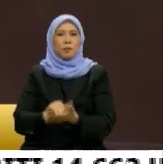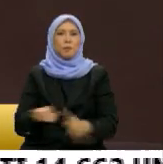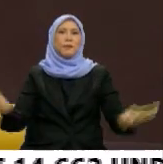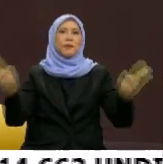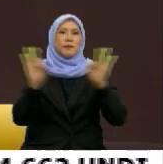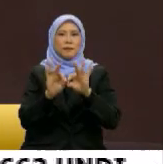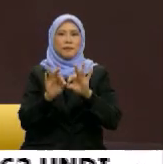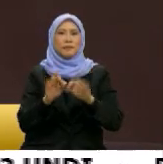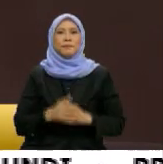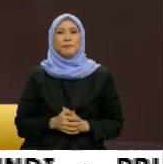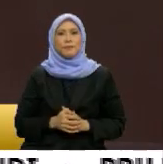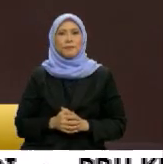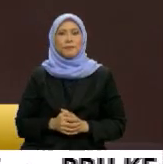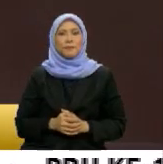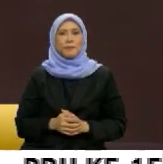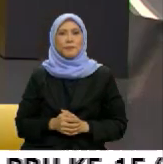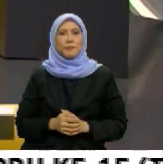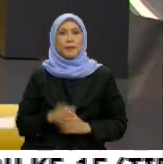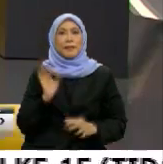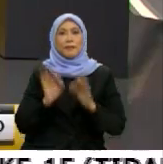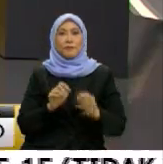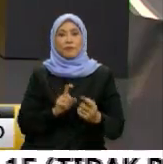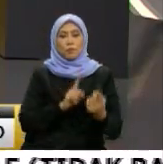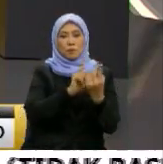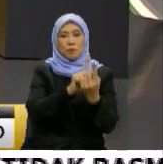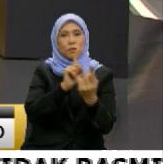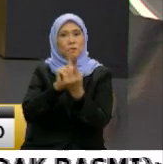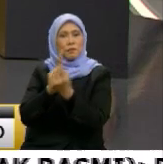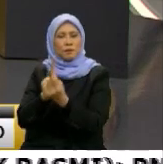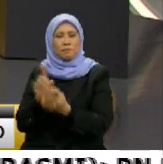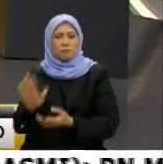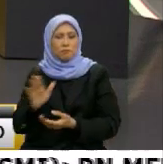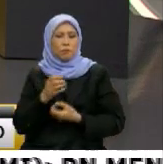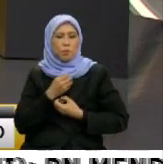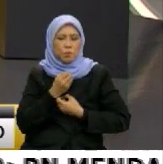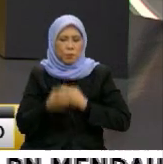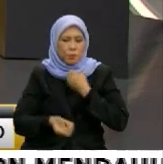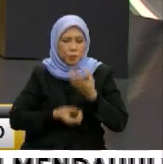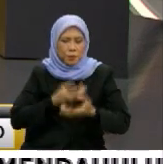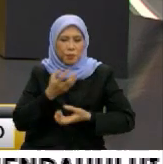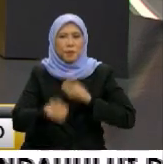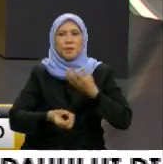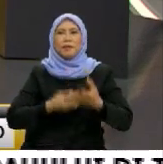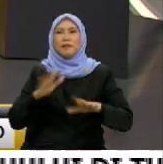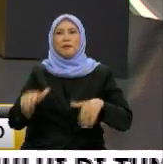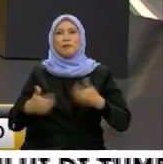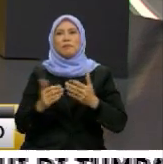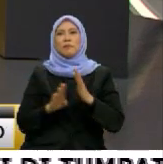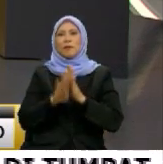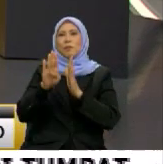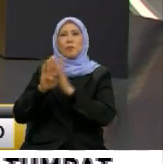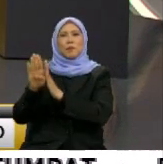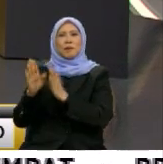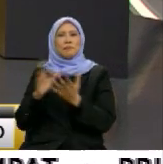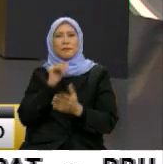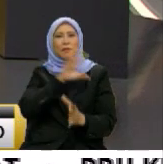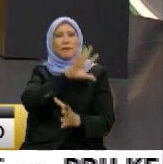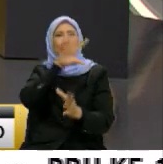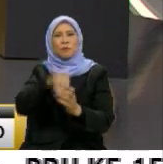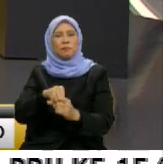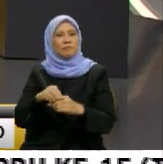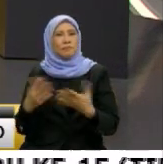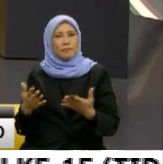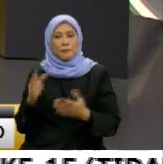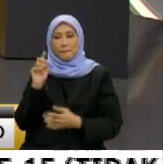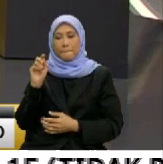perhatian. Saya kira kalau kita turun padang dan dengar, luahan mereka ialah bagaimana pembangunan itu tidak bersifat inklusif. Macam